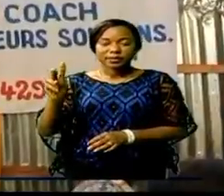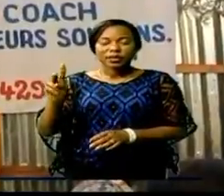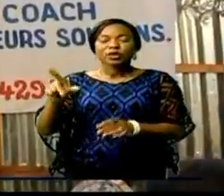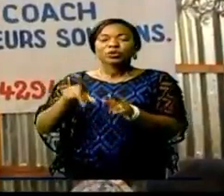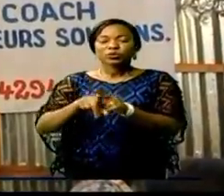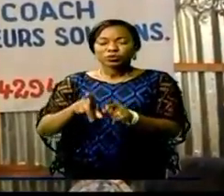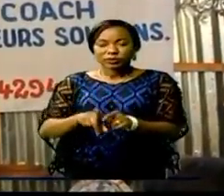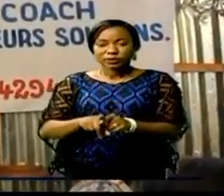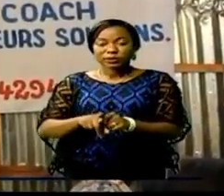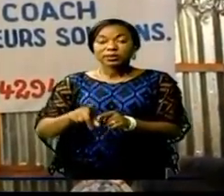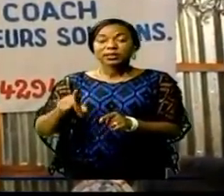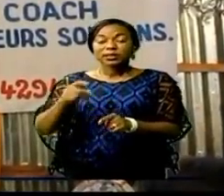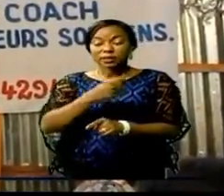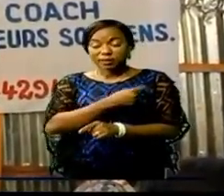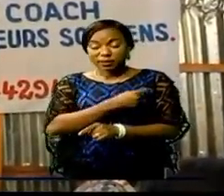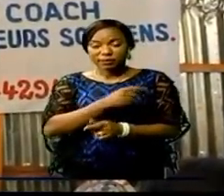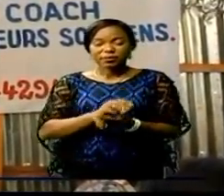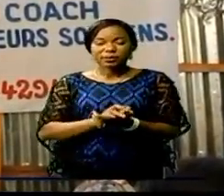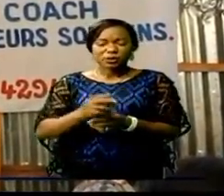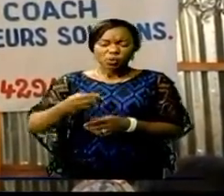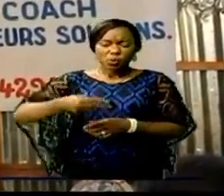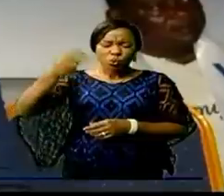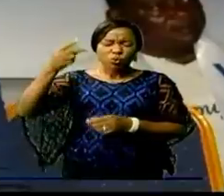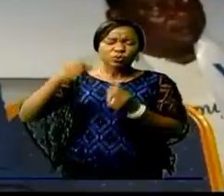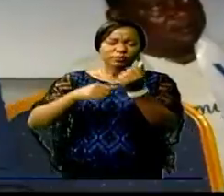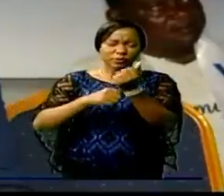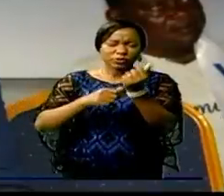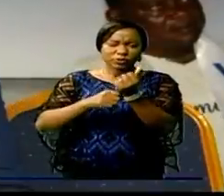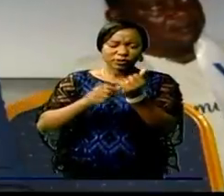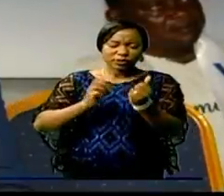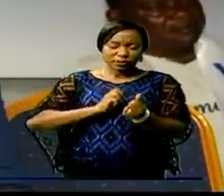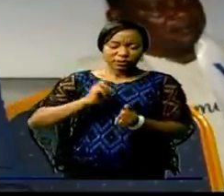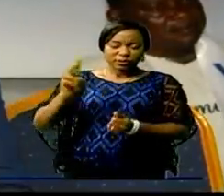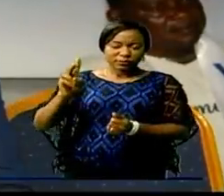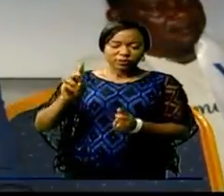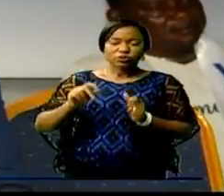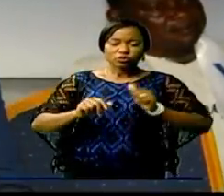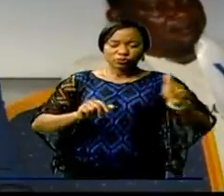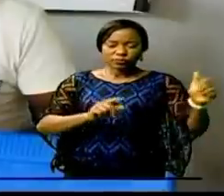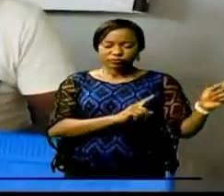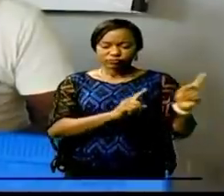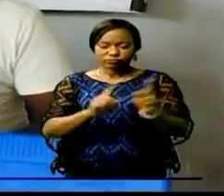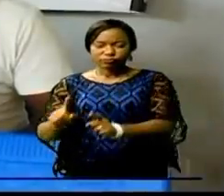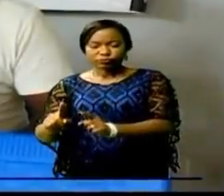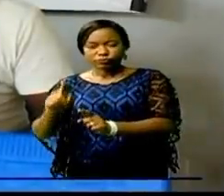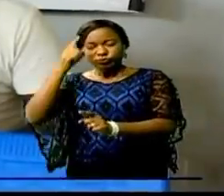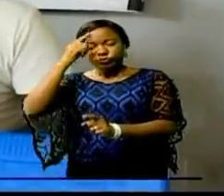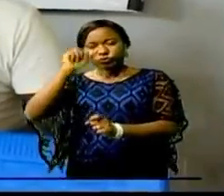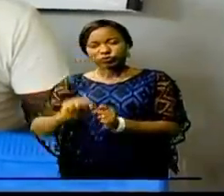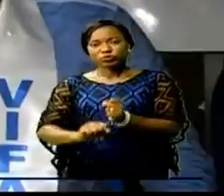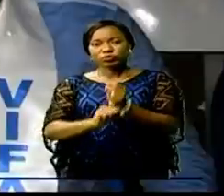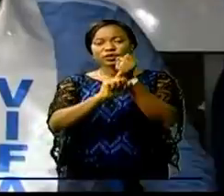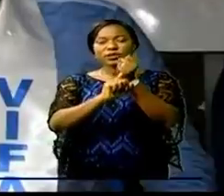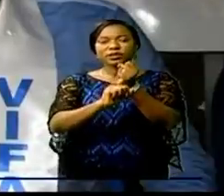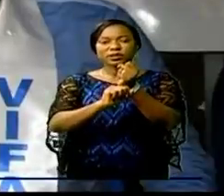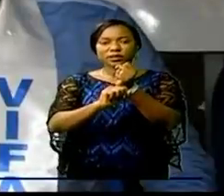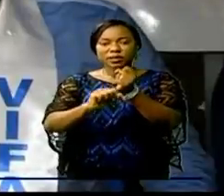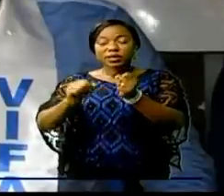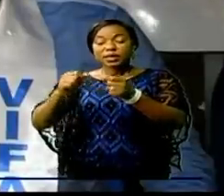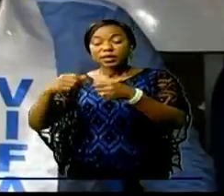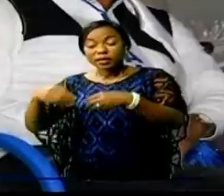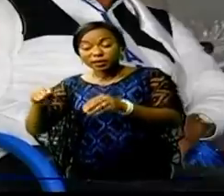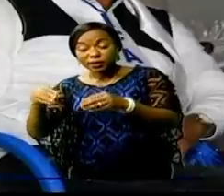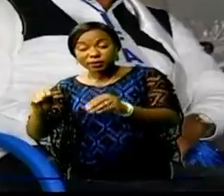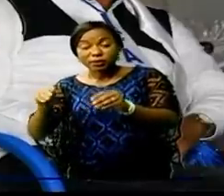Getty Panupanu au cadre de l'UDPS, s'accordent à agir en synergie pour soutenir l'entrepreneuriat,